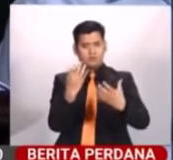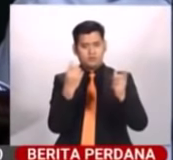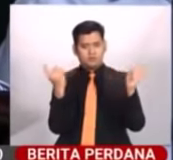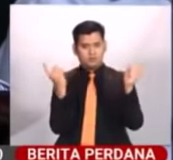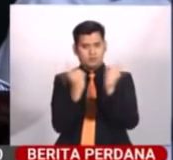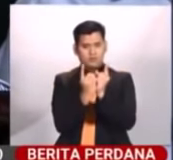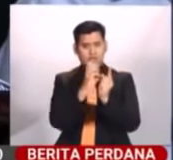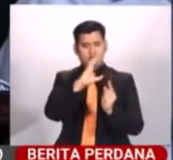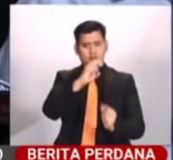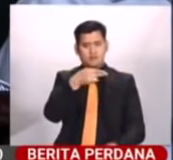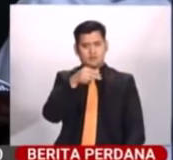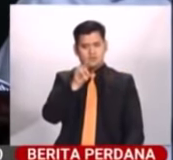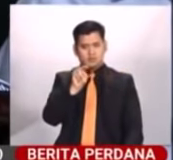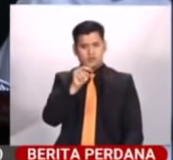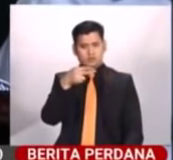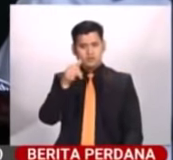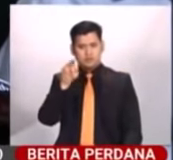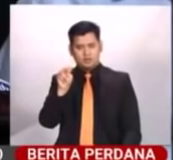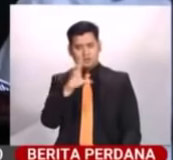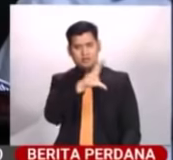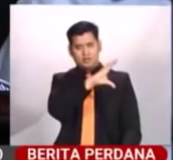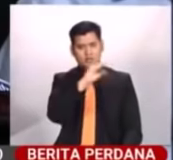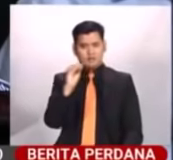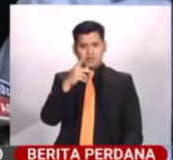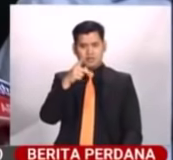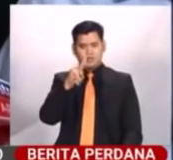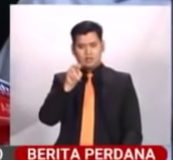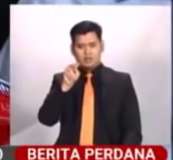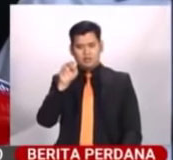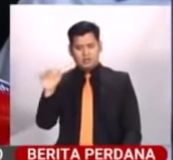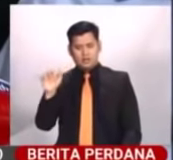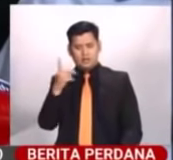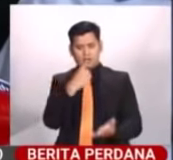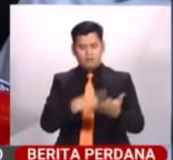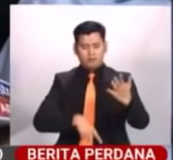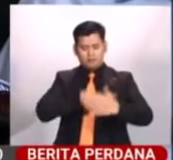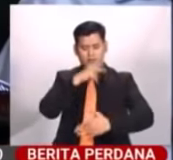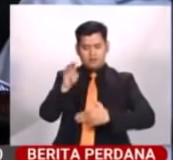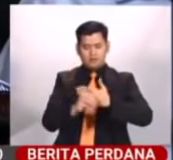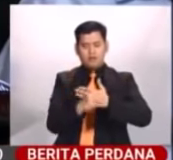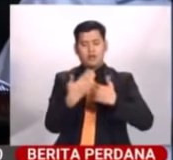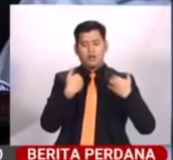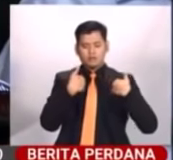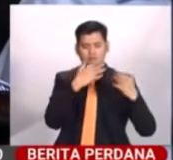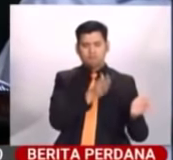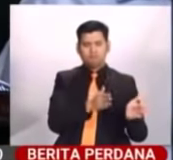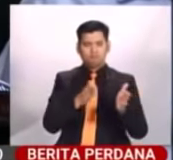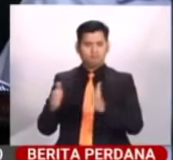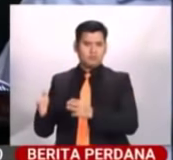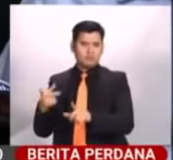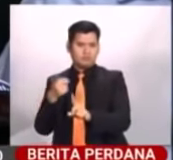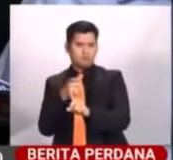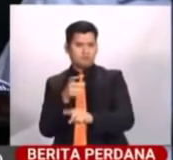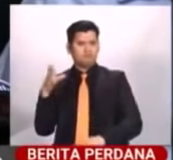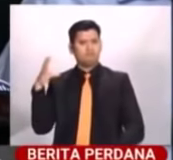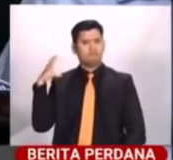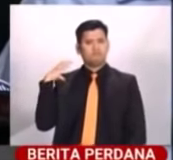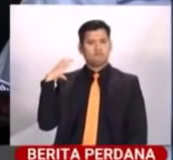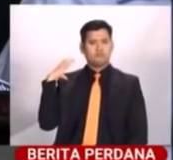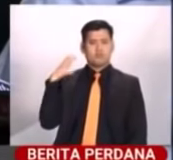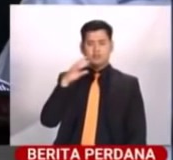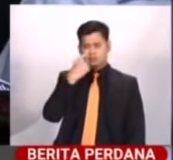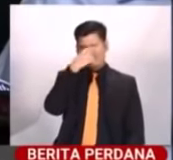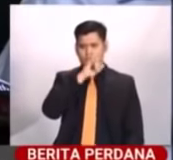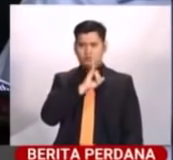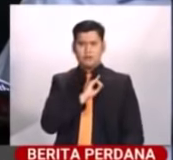Kenny dekat ofis saya. Saya nak tahu pula apa program lepas ni. Ada tak penyusunan semula dari segi coaches? For me is